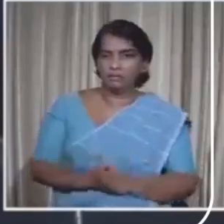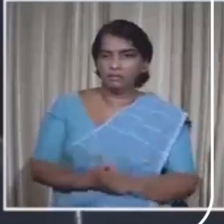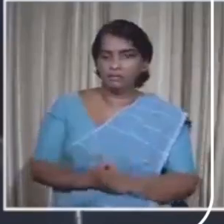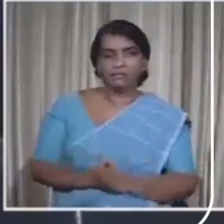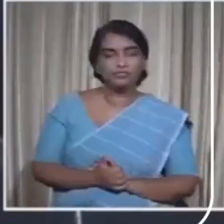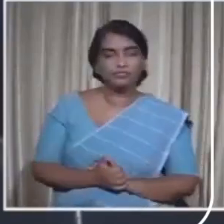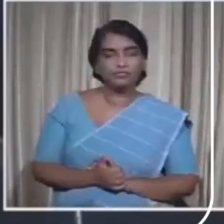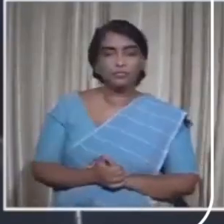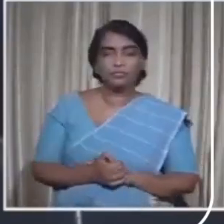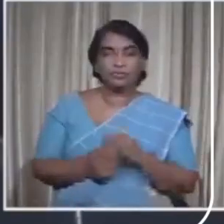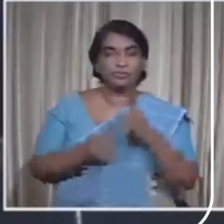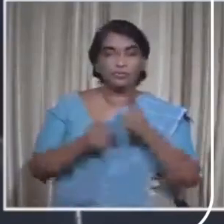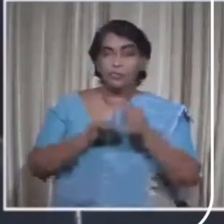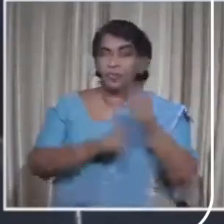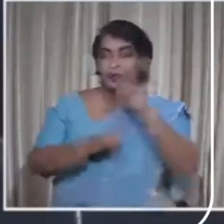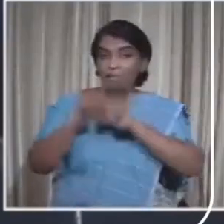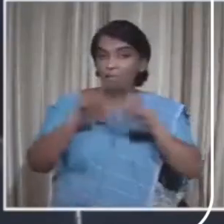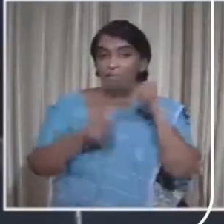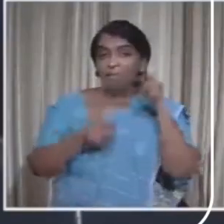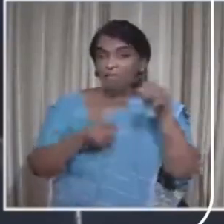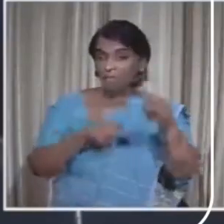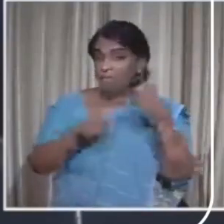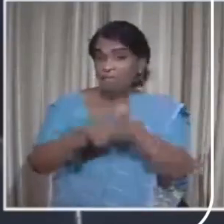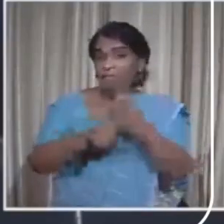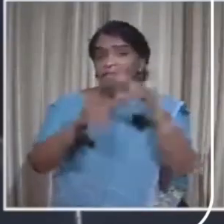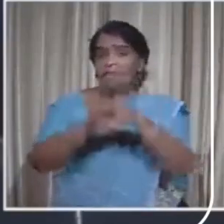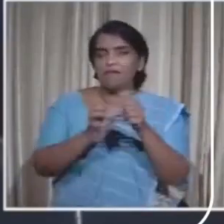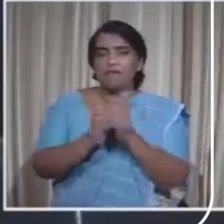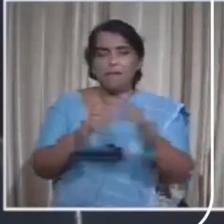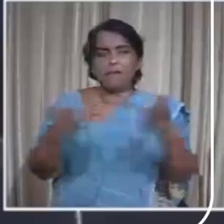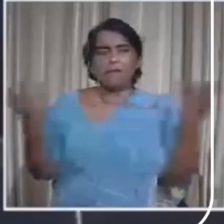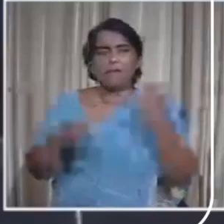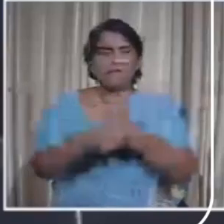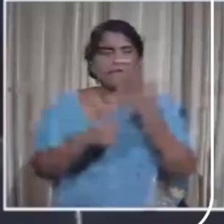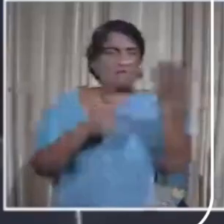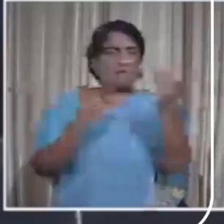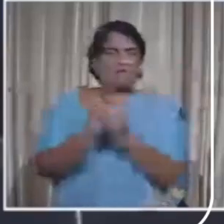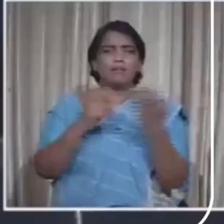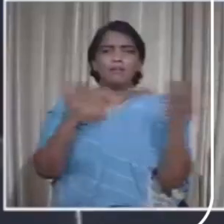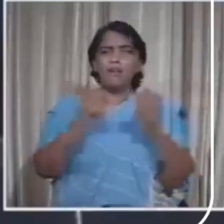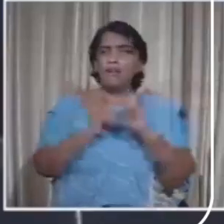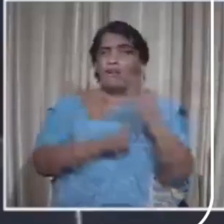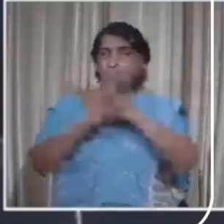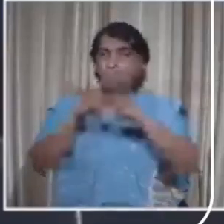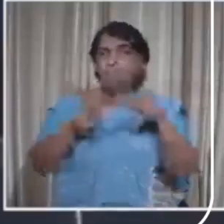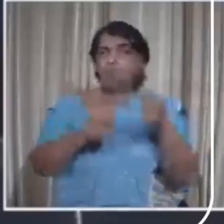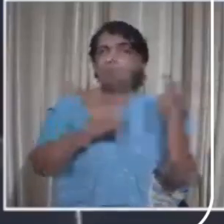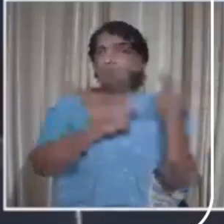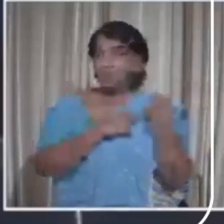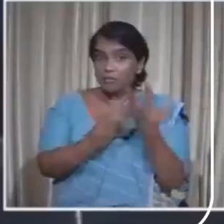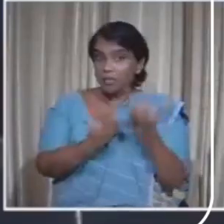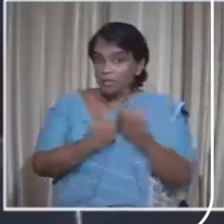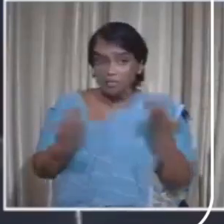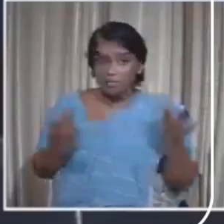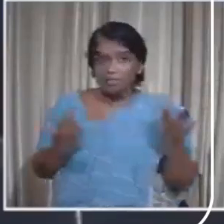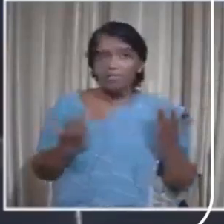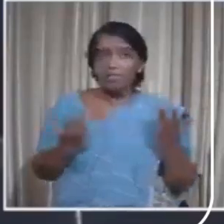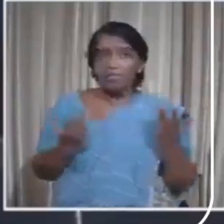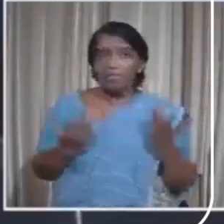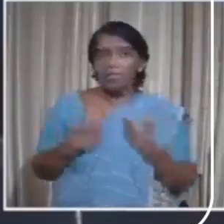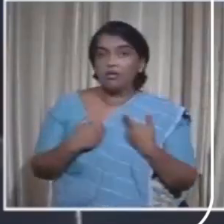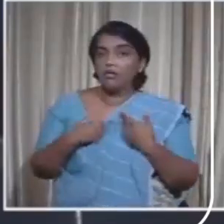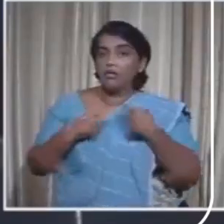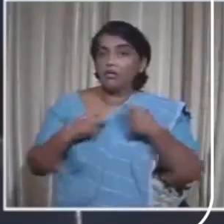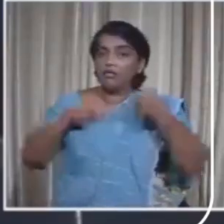විධායකට දැන් කතා කරන්න බැරි, විධායකට ක්‍රියා කරන්න බැරි වෙලා තියෙන්නේ. පාර්ලිමේන්තුවේ මේ යුතුකම ගත්තේ නැත්නම් අපිට